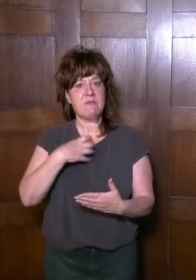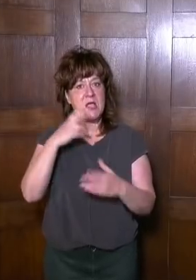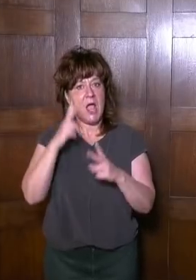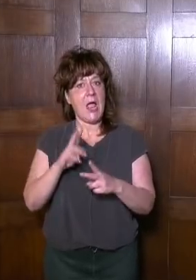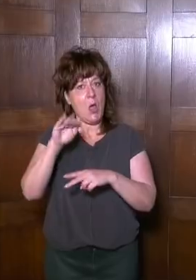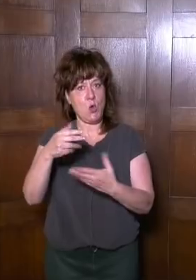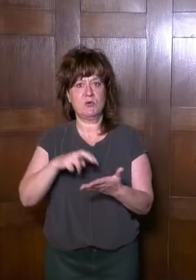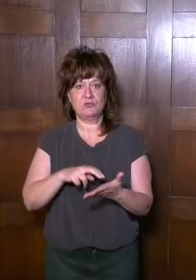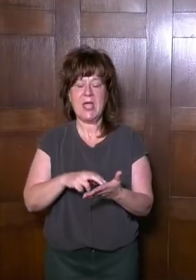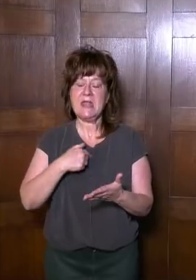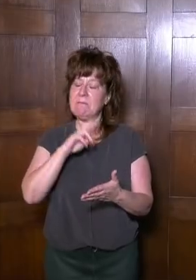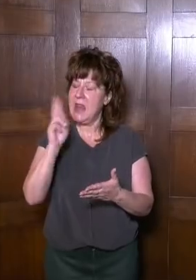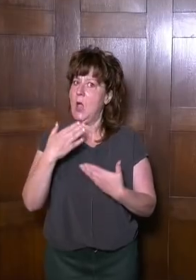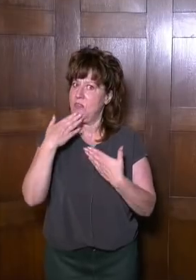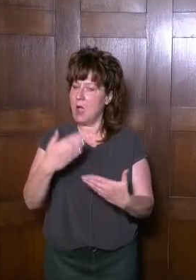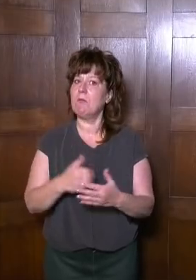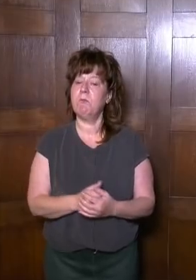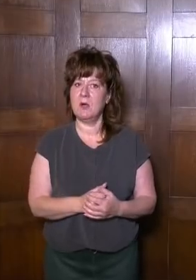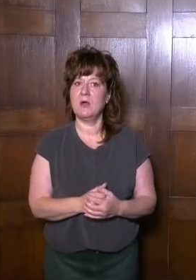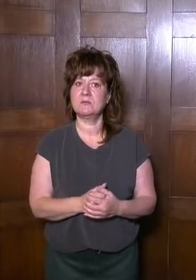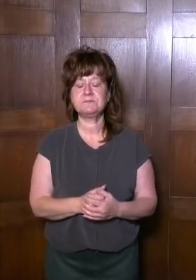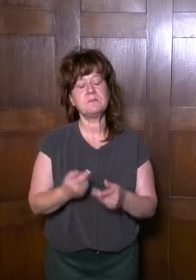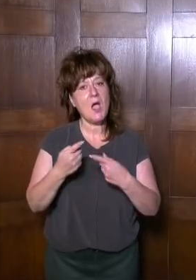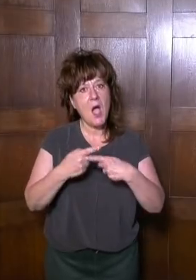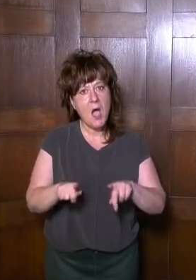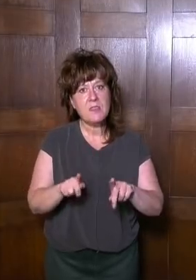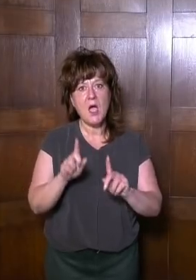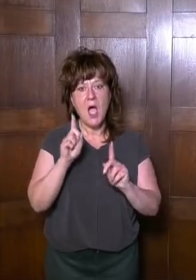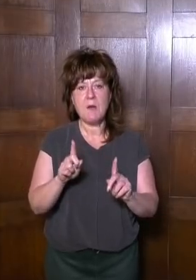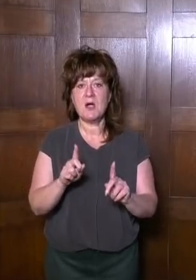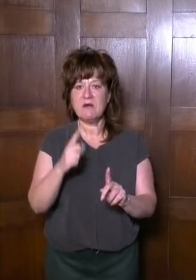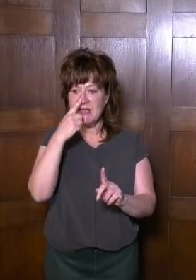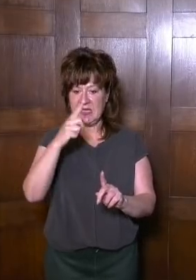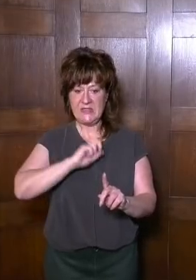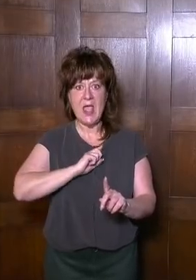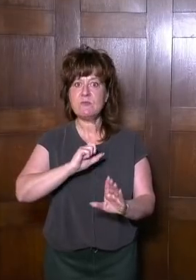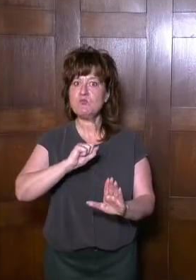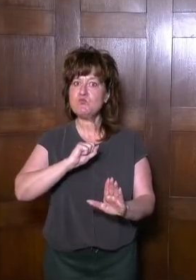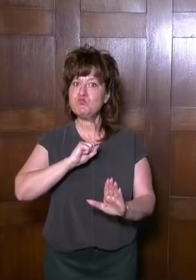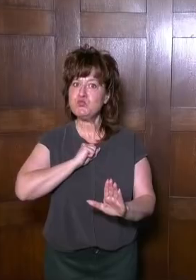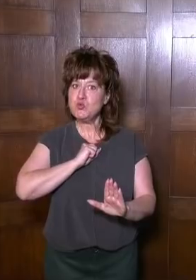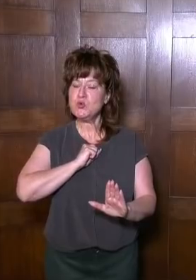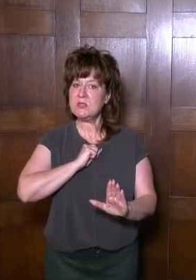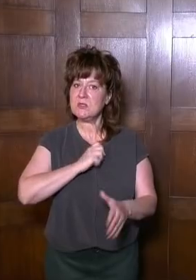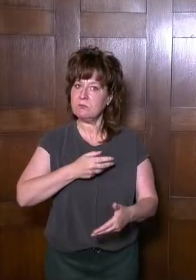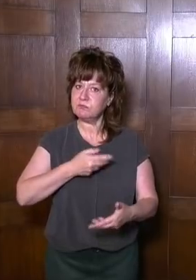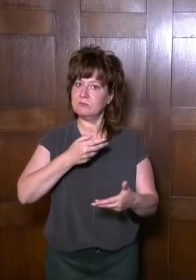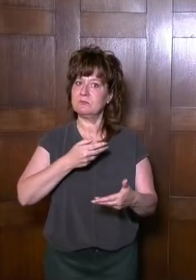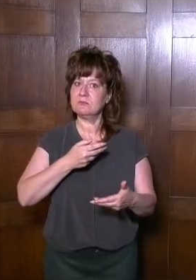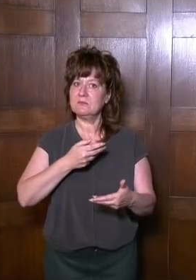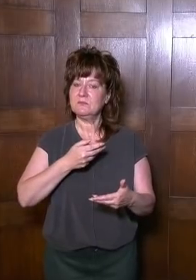Da bin ich auch sehr dankbar dafür. Das andere ist, wenn man dann den Mut aufbringt und das fand ich